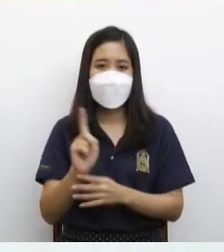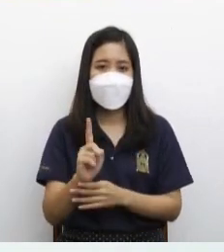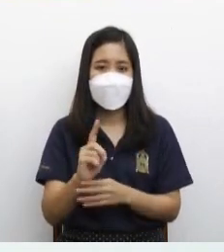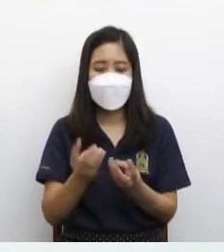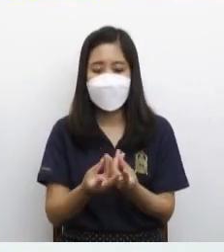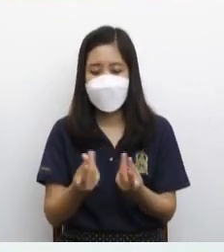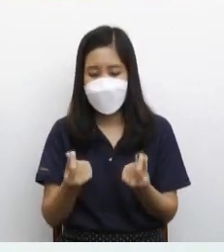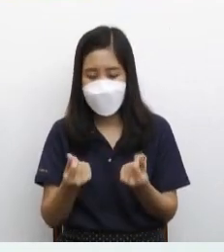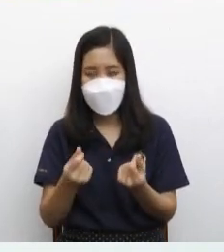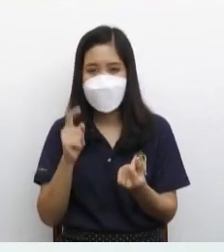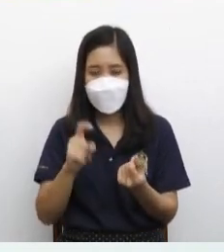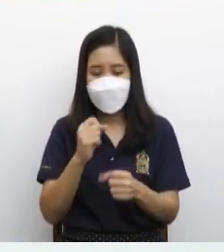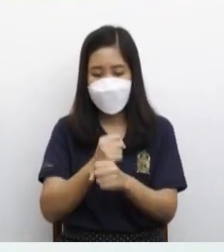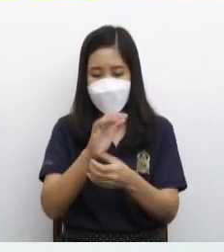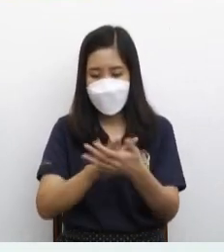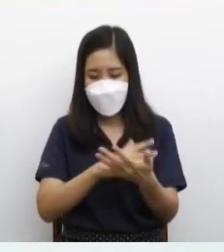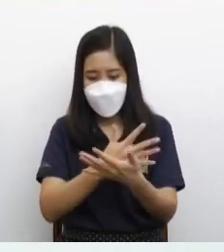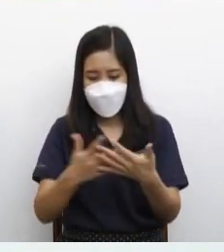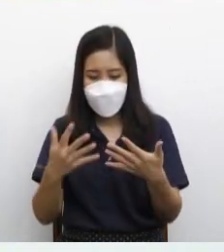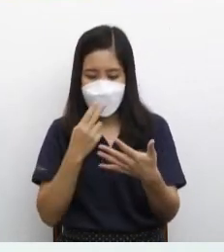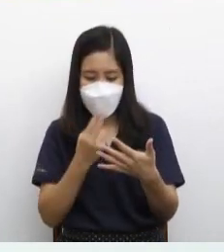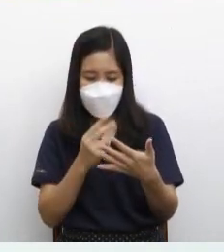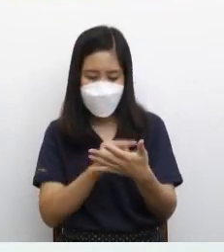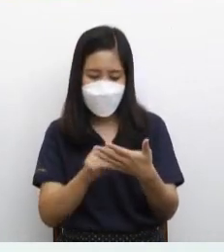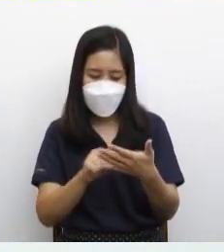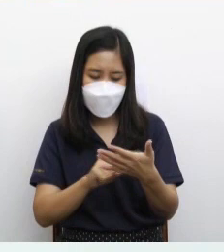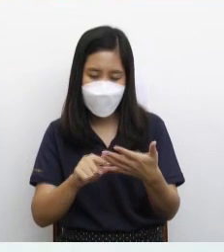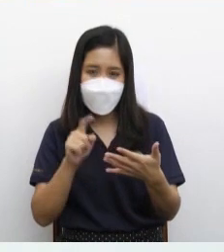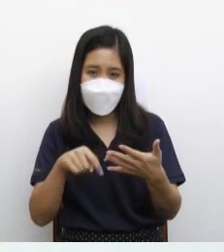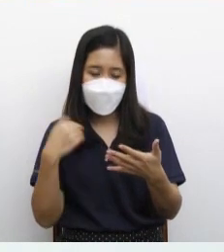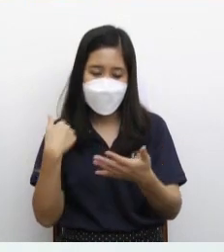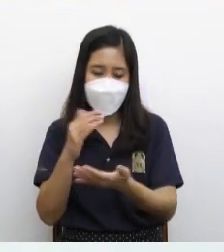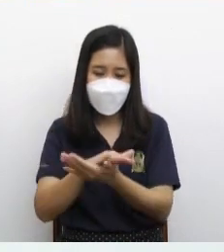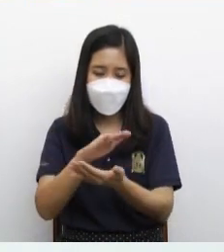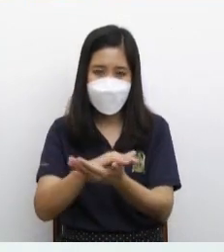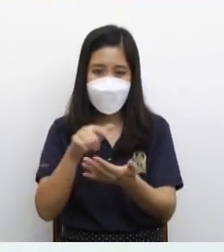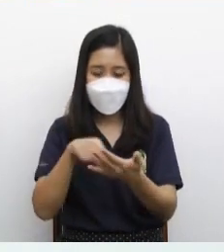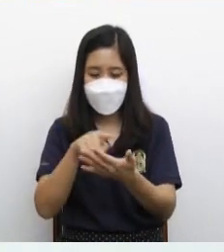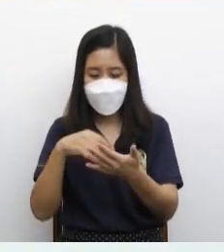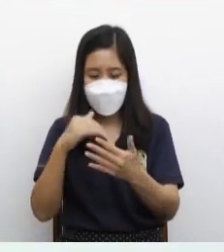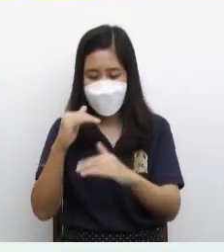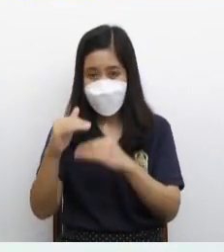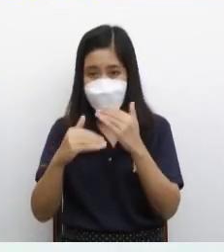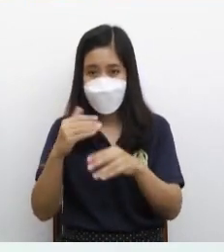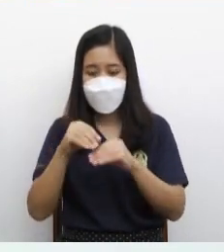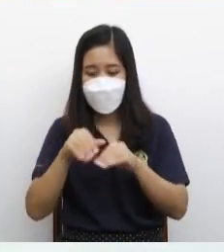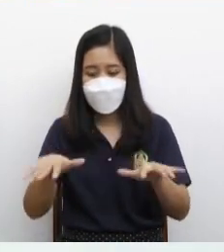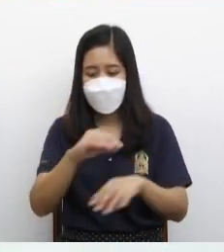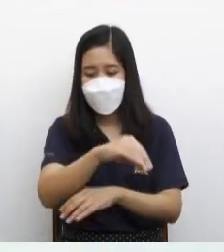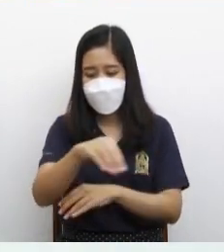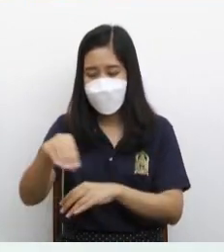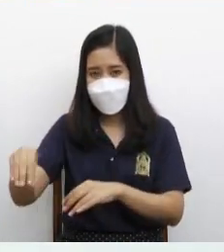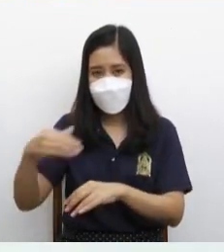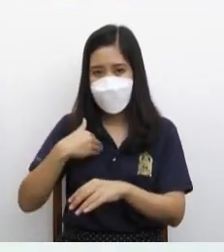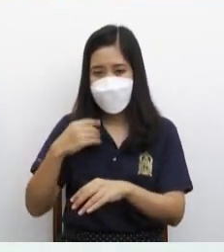ที่ต้องไปทำแผนของตนเองว่าในที่สุดแล้วเราจะสร้างโรงเรียนให้มีคุณภาพที่เป็นเครือข่ายในการใช้